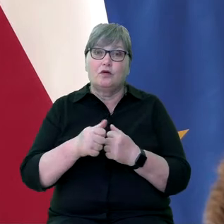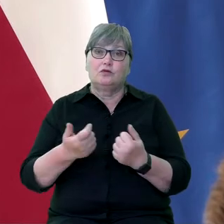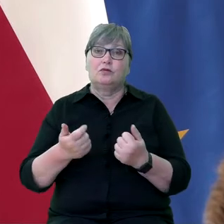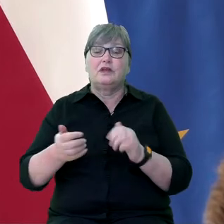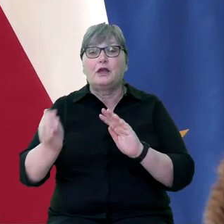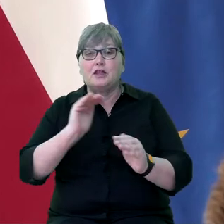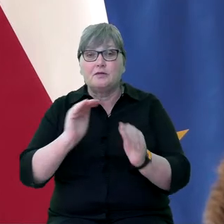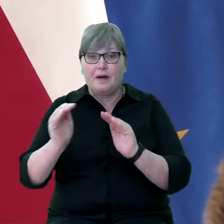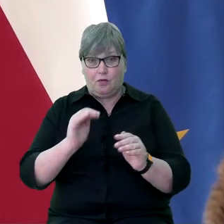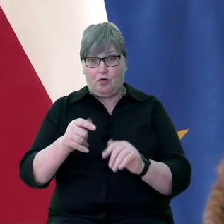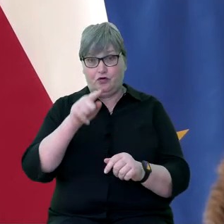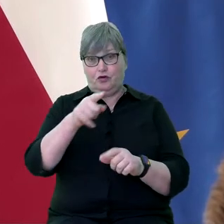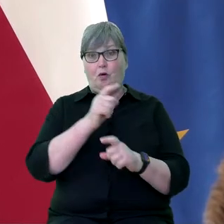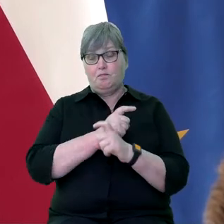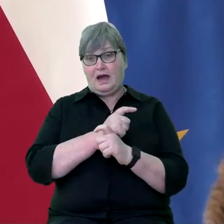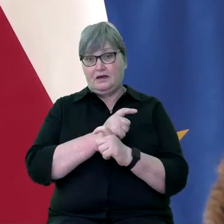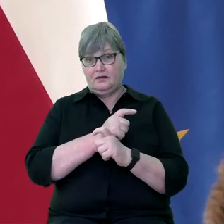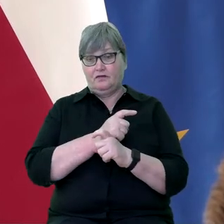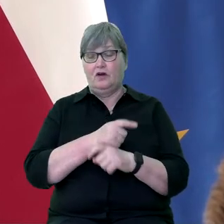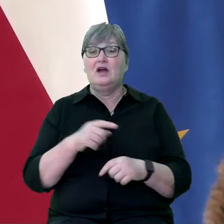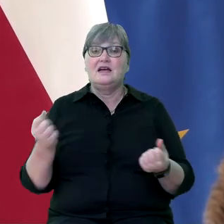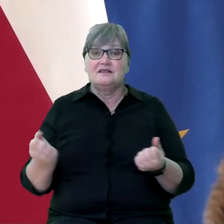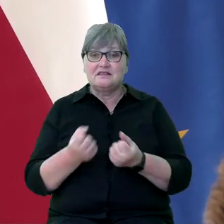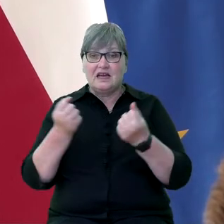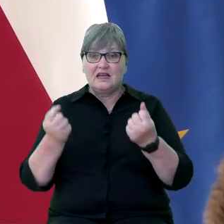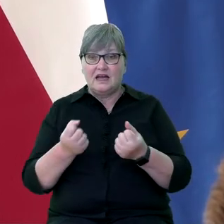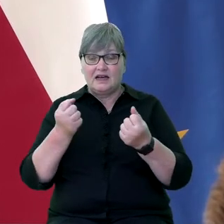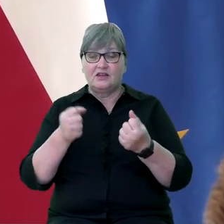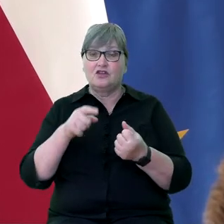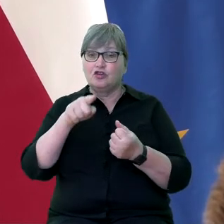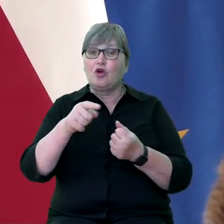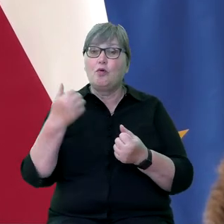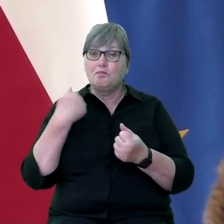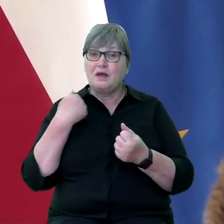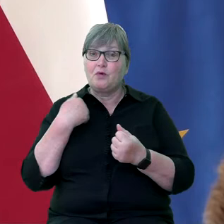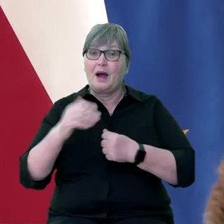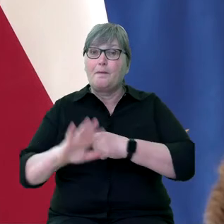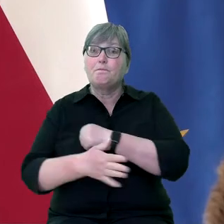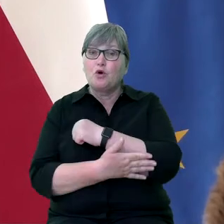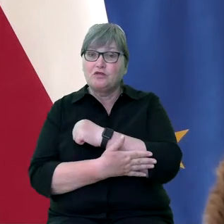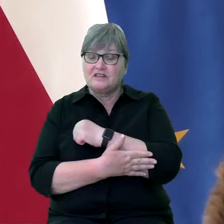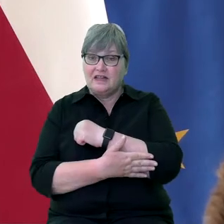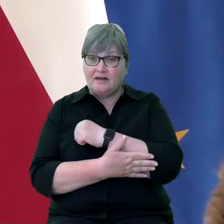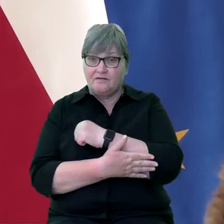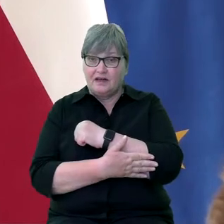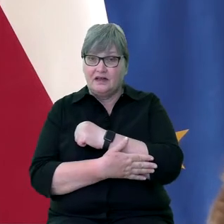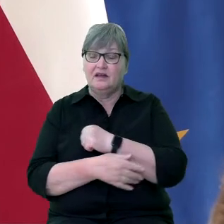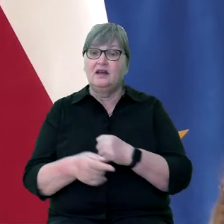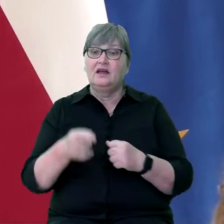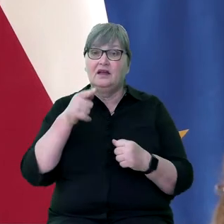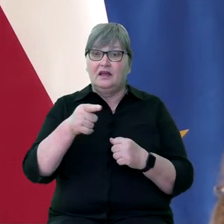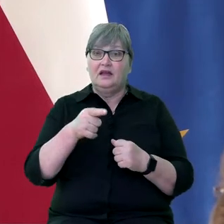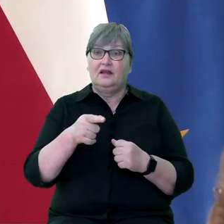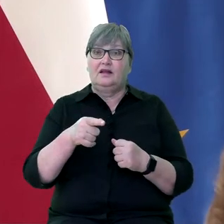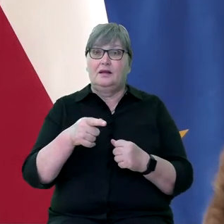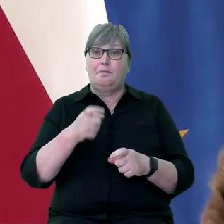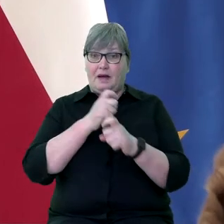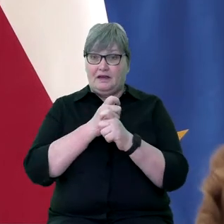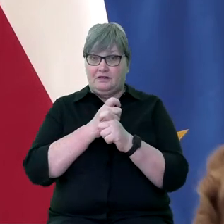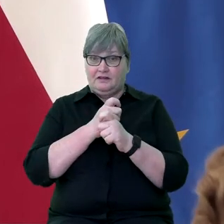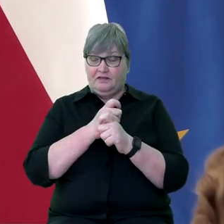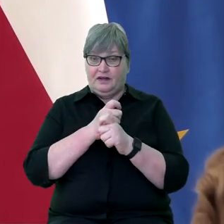doskonalącego swoje umiejętności profesjonalisty, stanowił rdzeń i elitę ówczesnego aparatu państwowego.